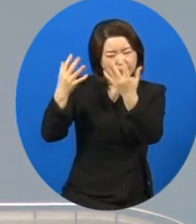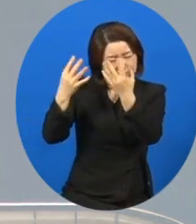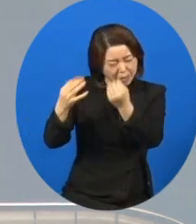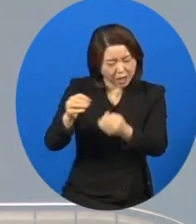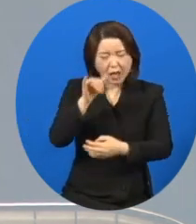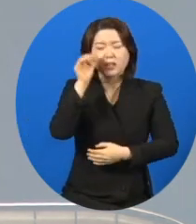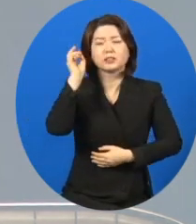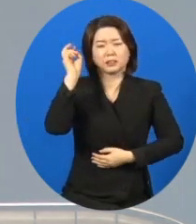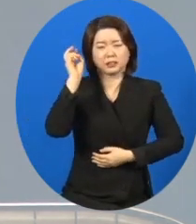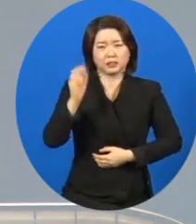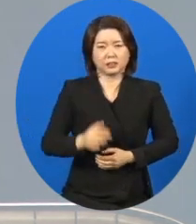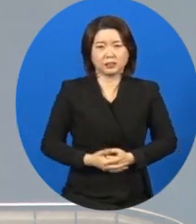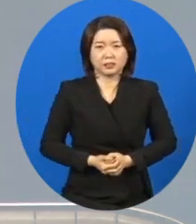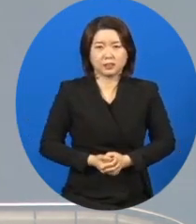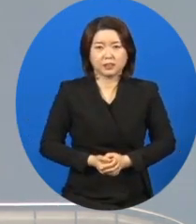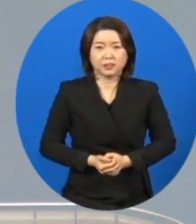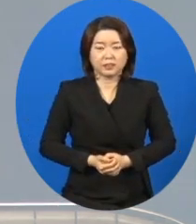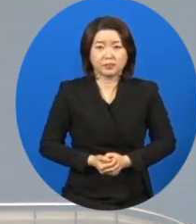많이 있습니다.